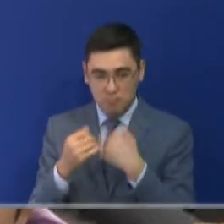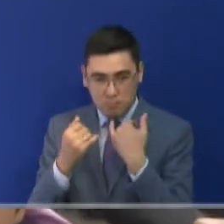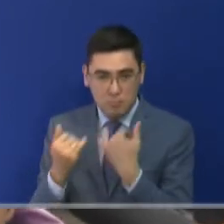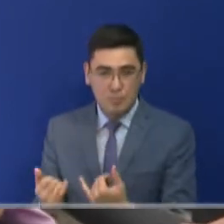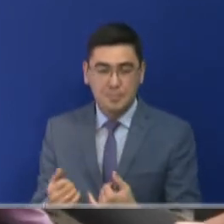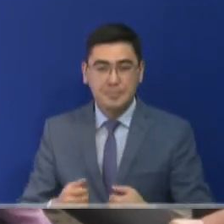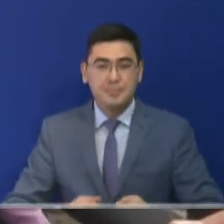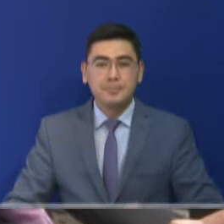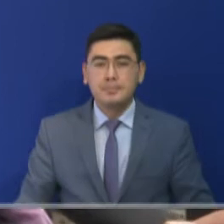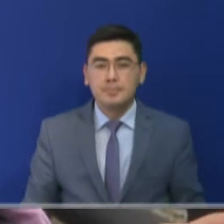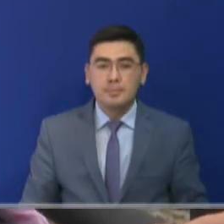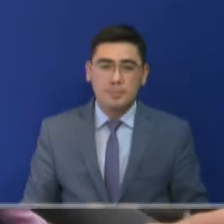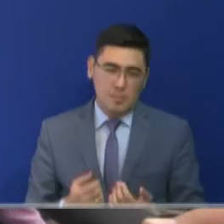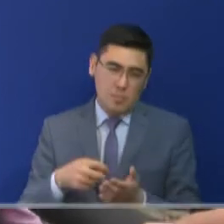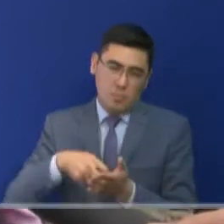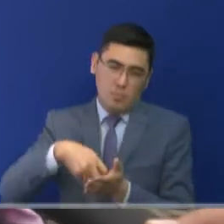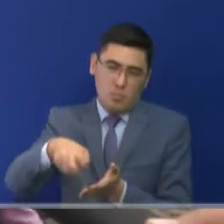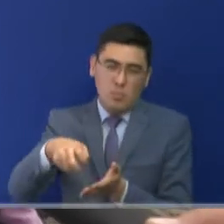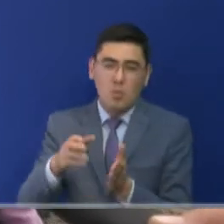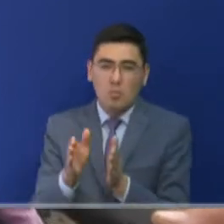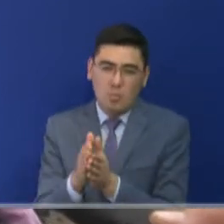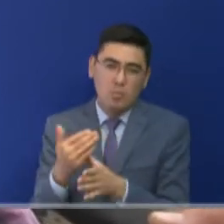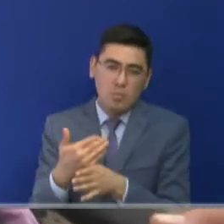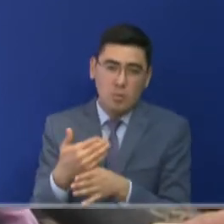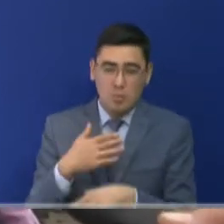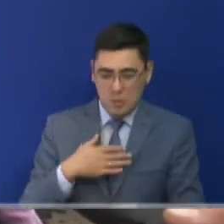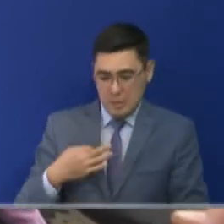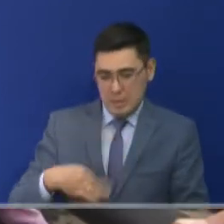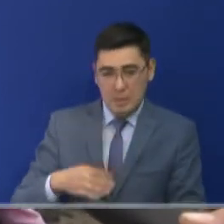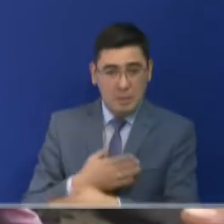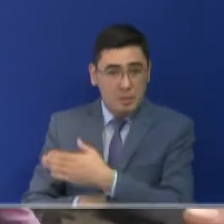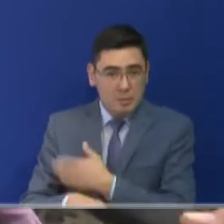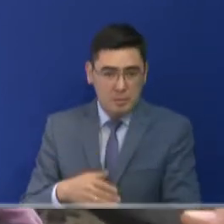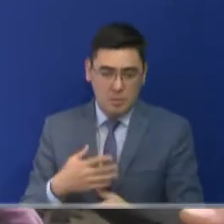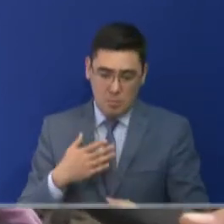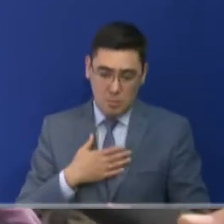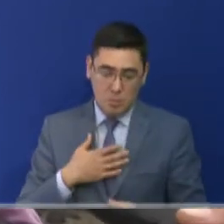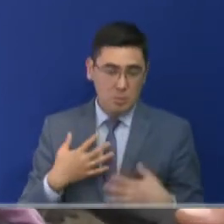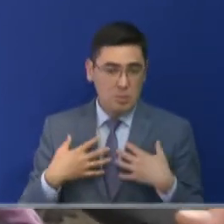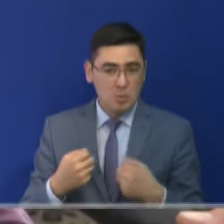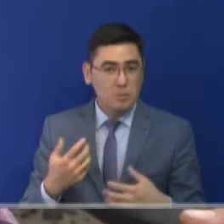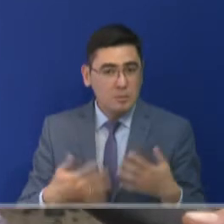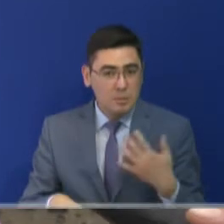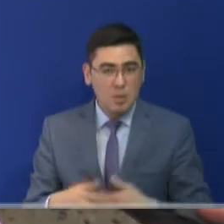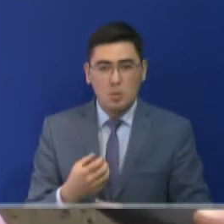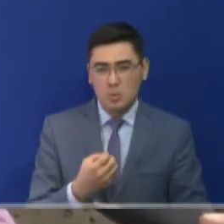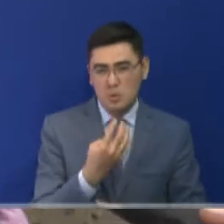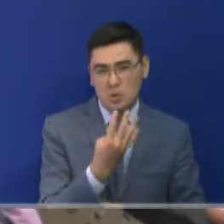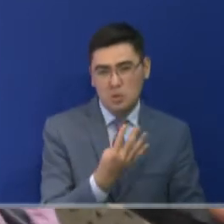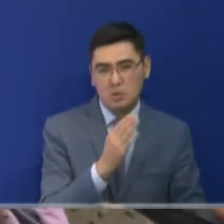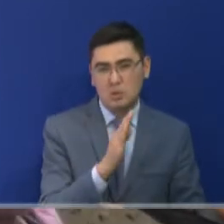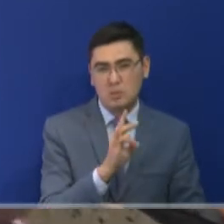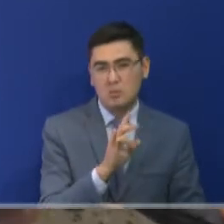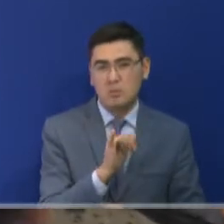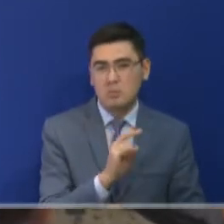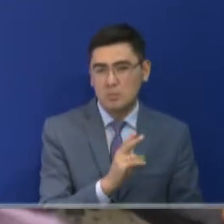В этот раз написала письмо с просьбой оказать помощь. У меня сын инвалид. Здоровье мое слабое. Сейчас еще воспитываю 4 внуков.